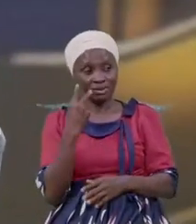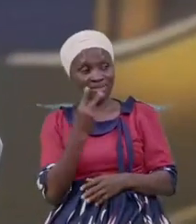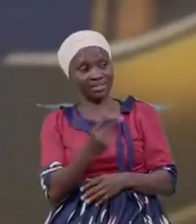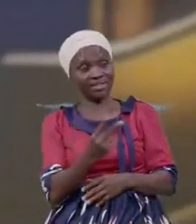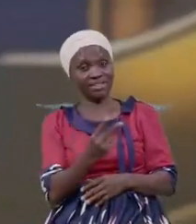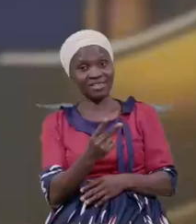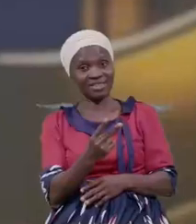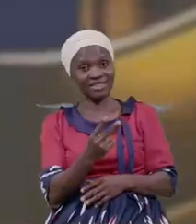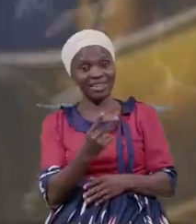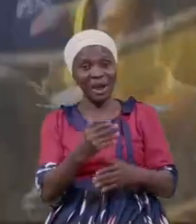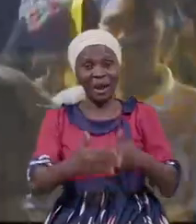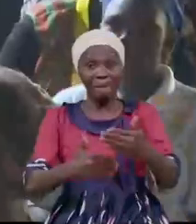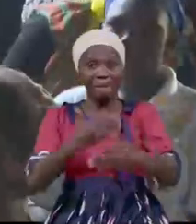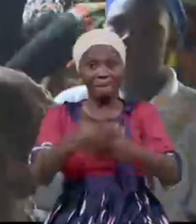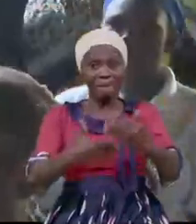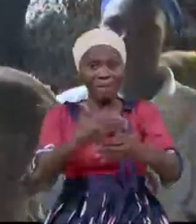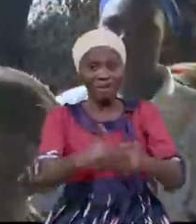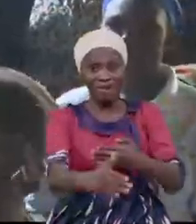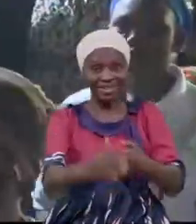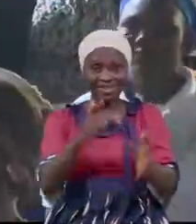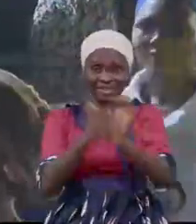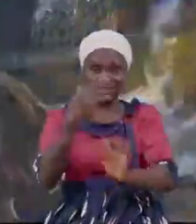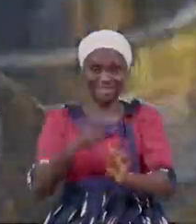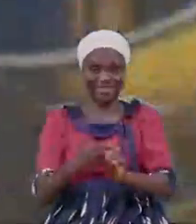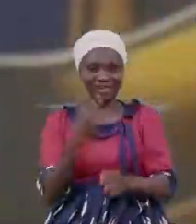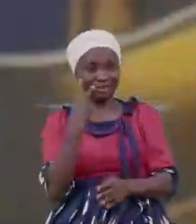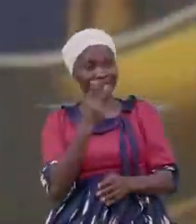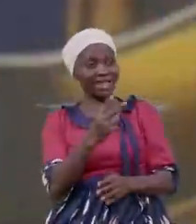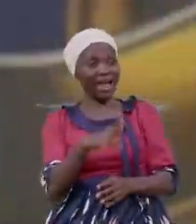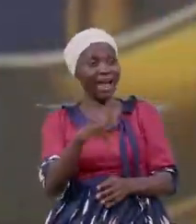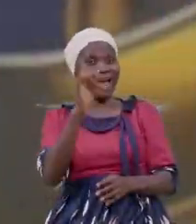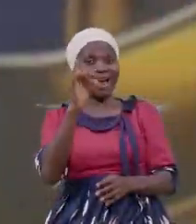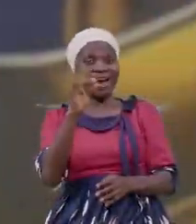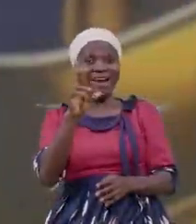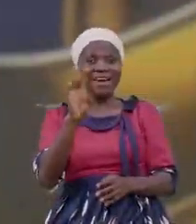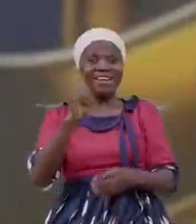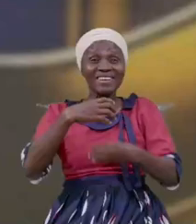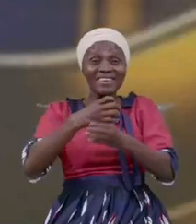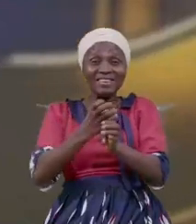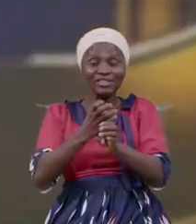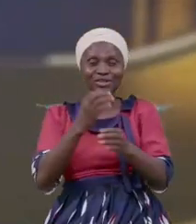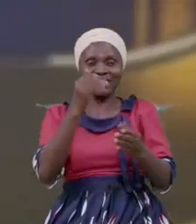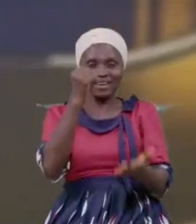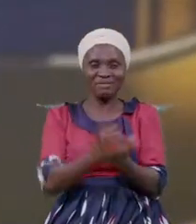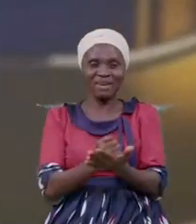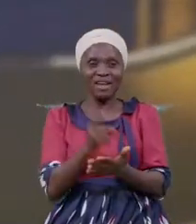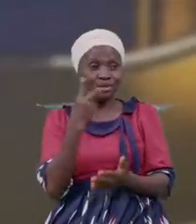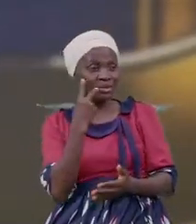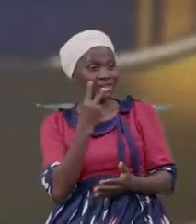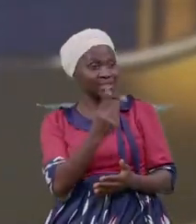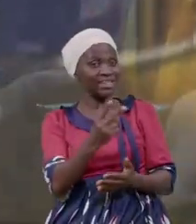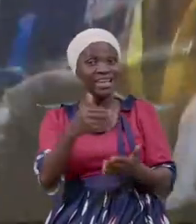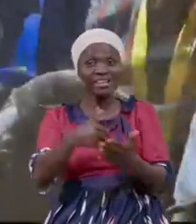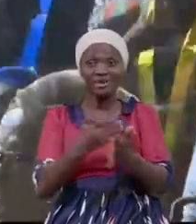maintenant voyez le progrès voyez la récréation